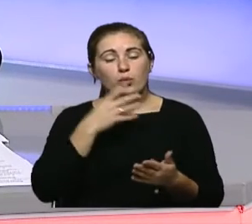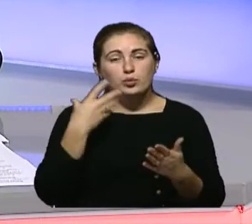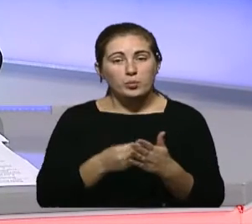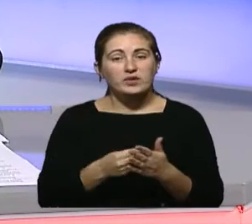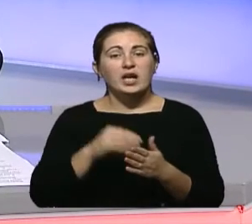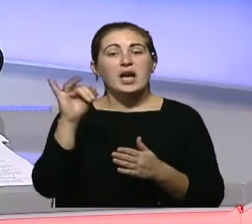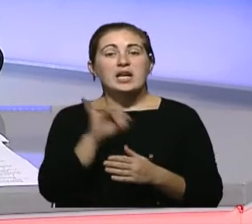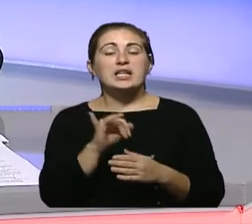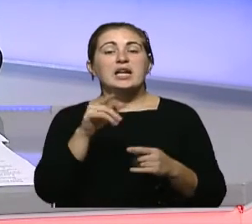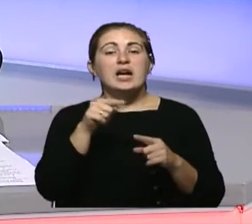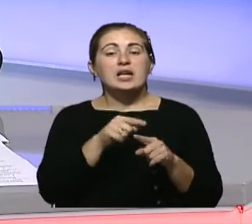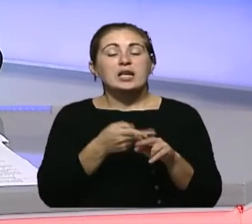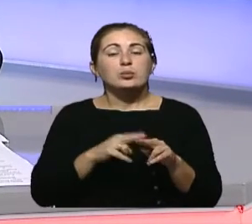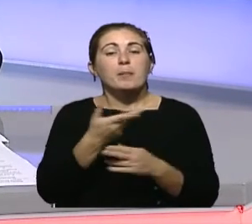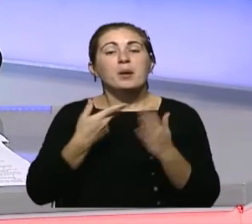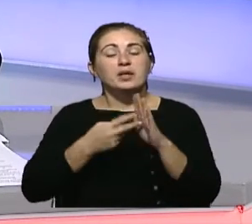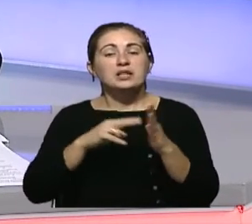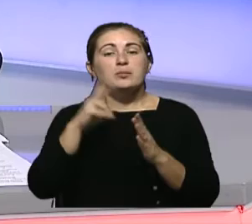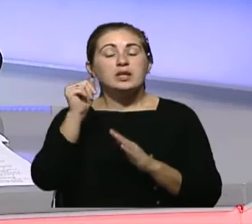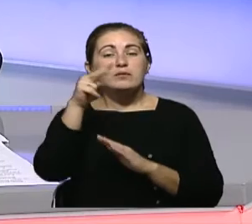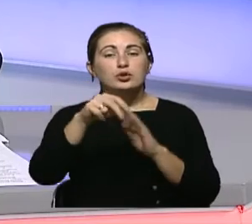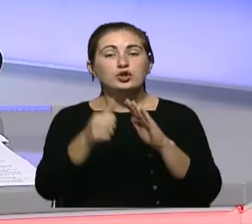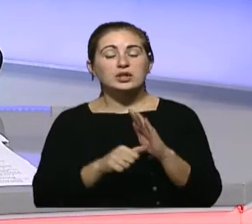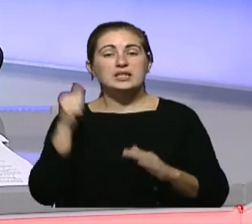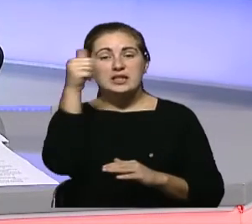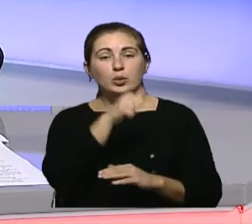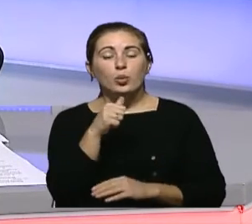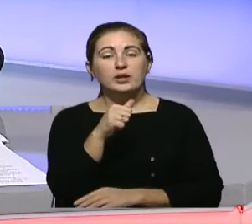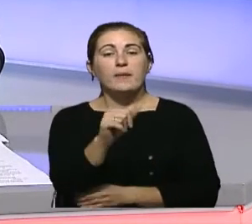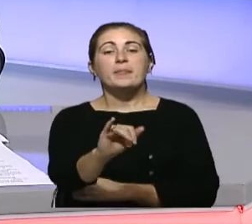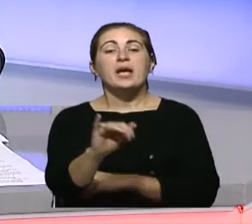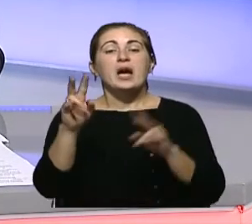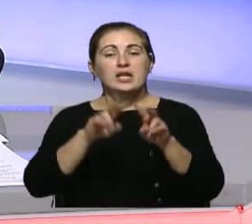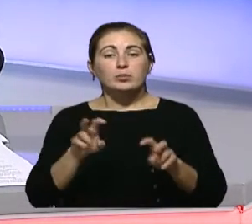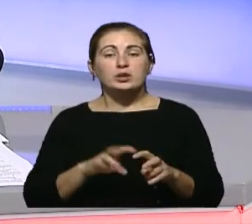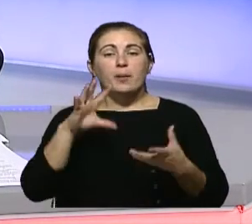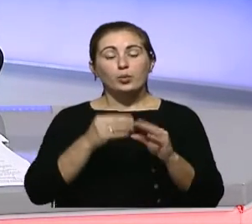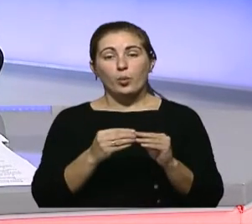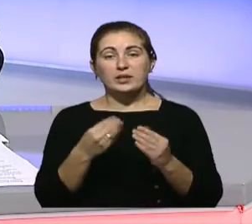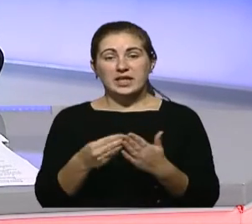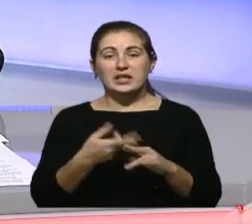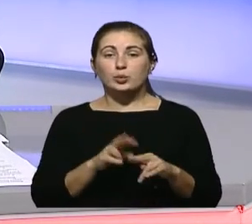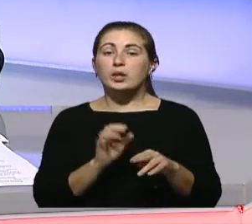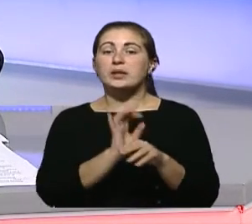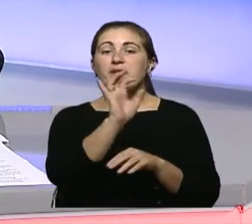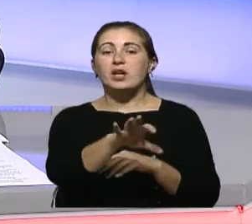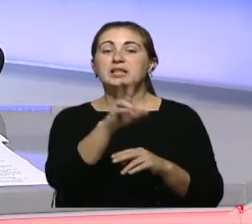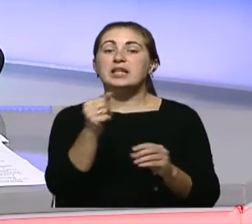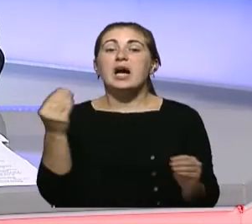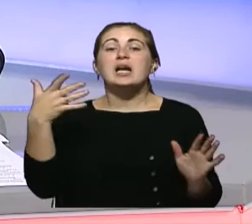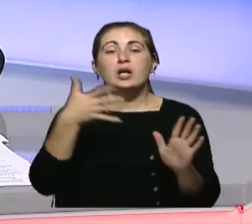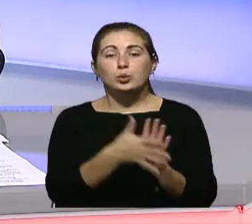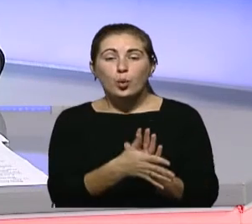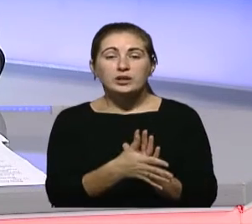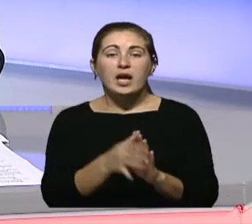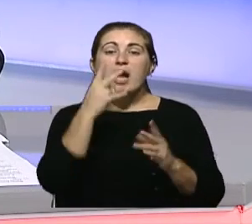межбюджетных трансфертов, которые мы планируем на 2016 год. Рассмотрим объем средств, которые направляются на расходы,